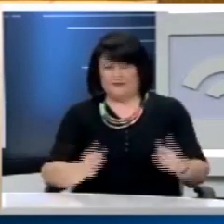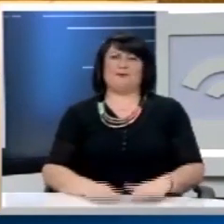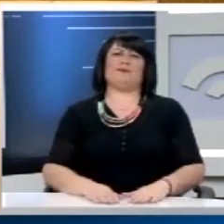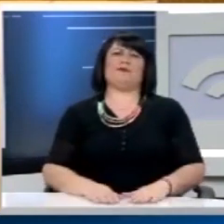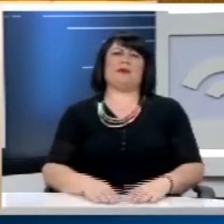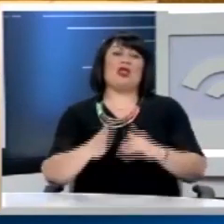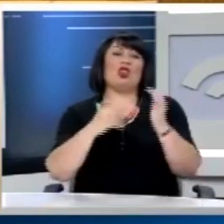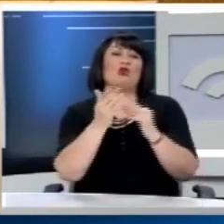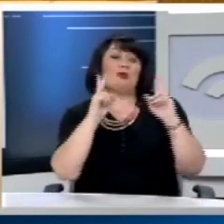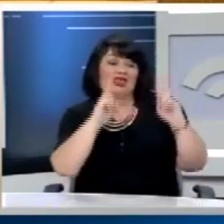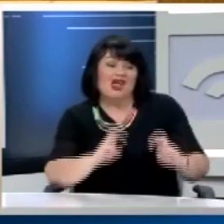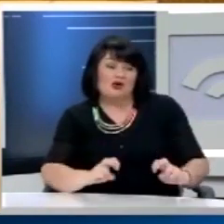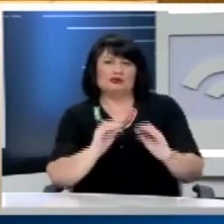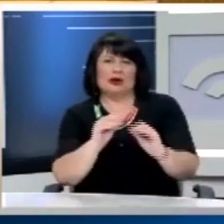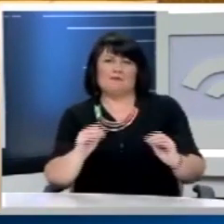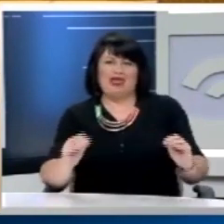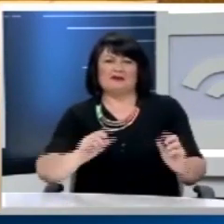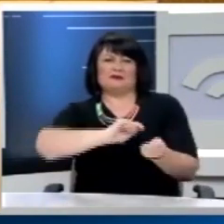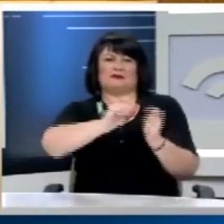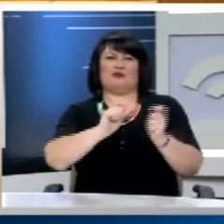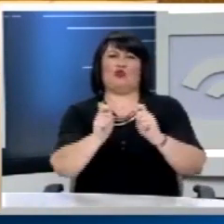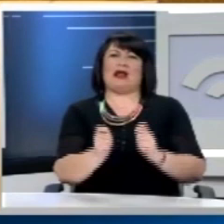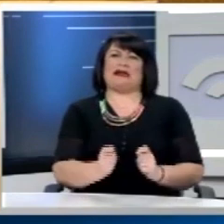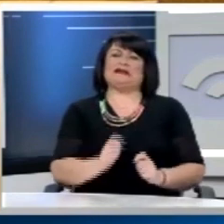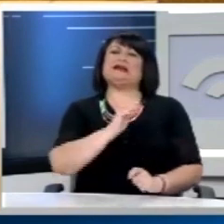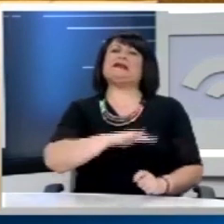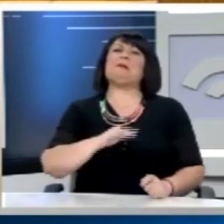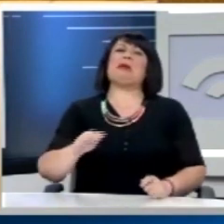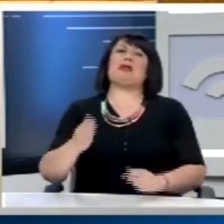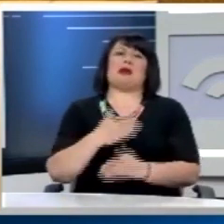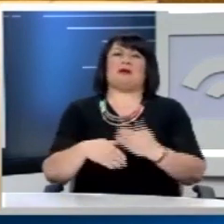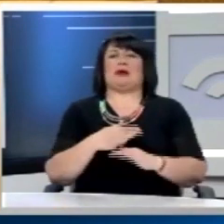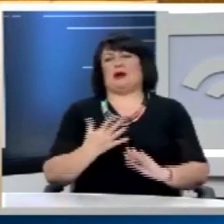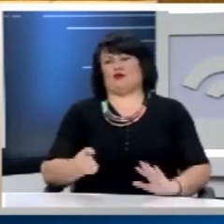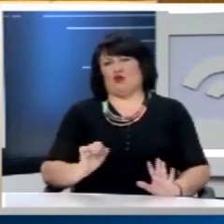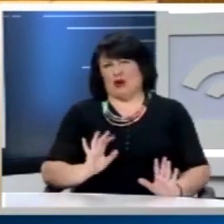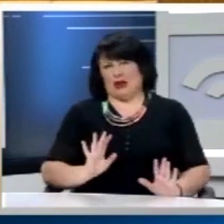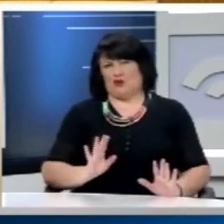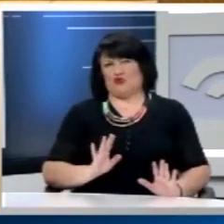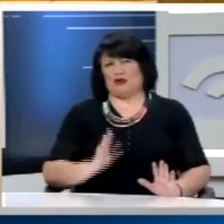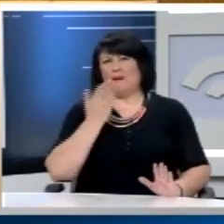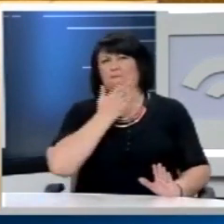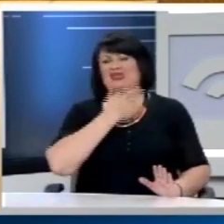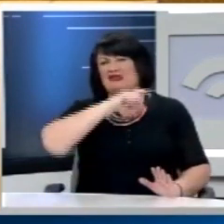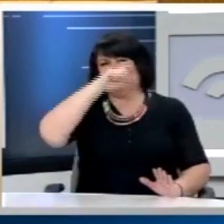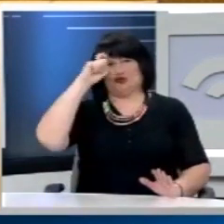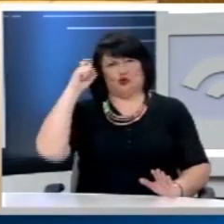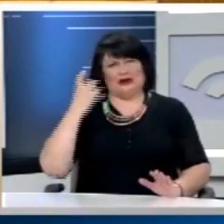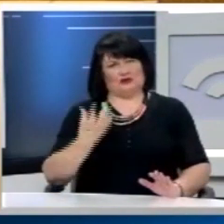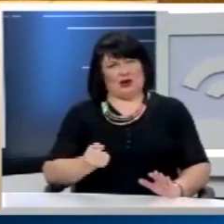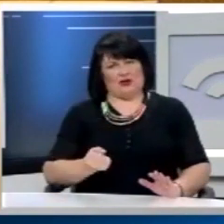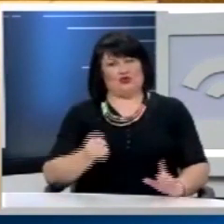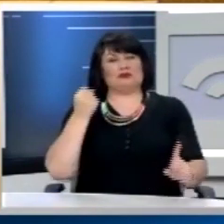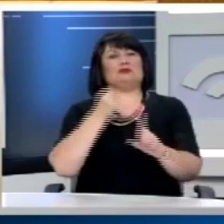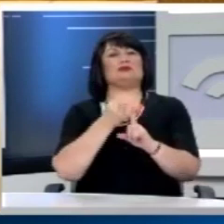διάγνωσης, εκπαίδευσης και αποκατάστασης των παιδιών με αναπηρία και μαθησιακές δυσκολίες.